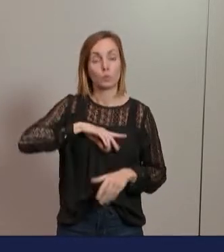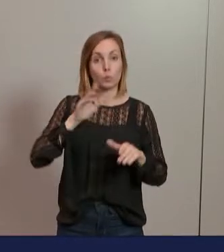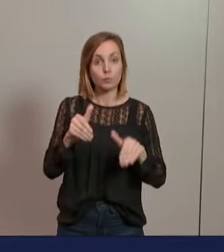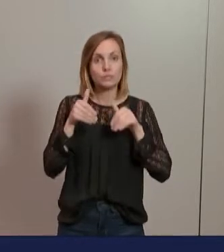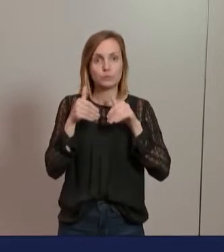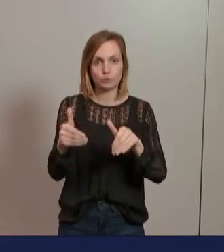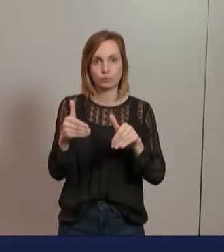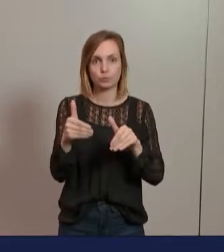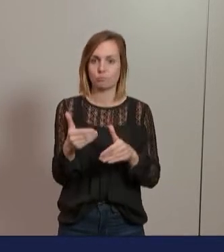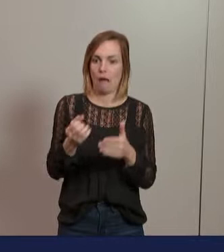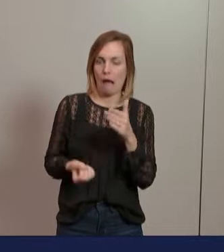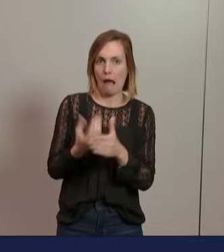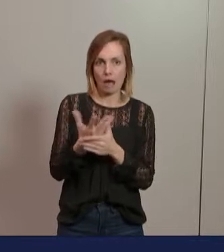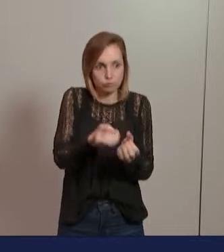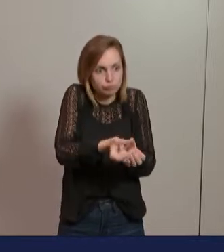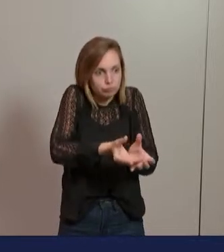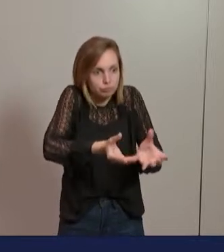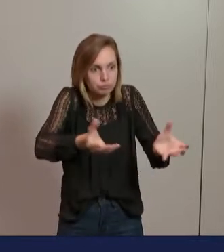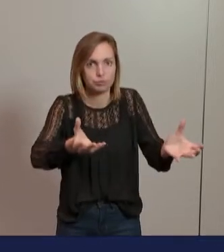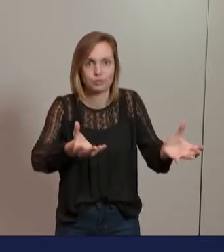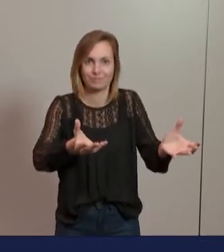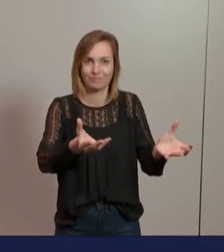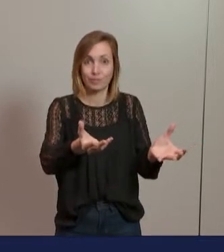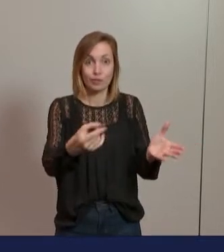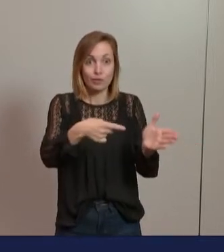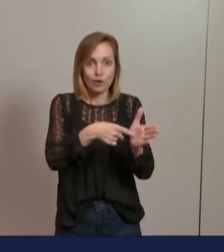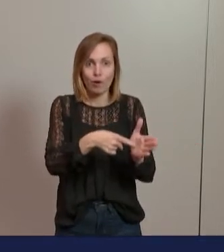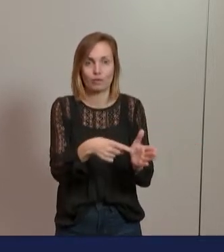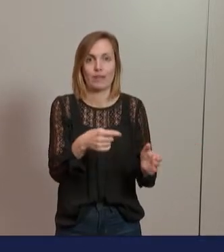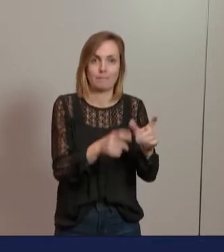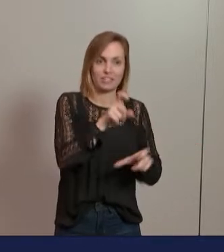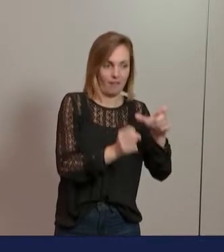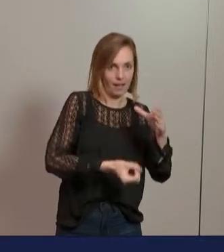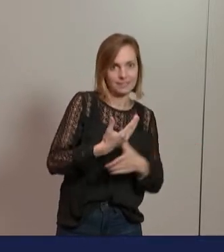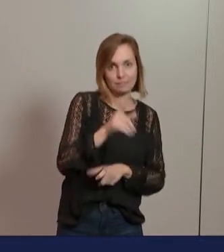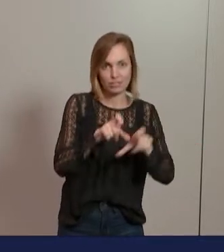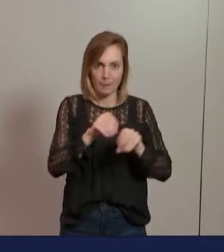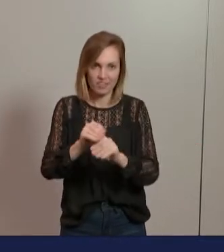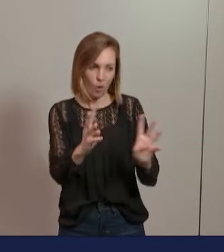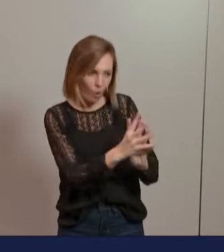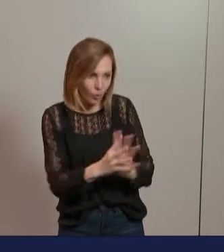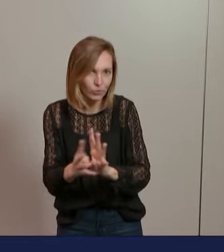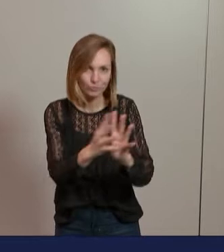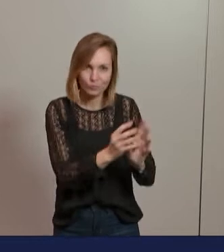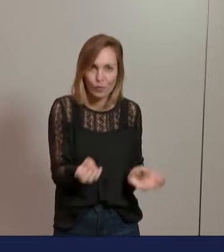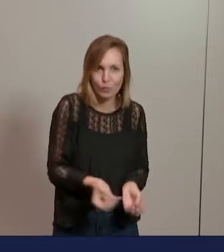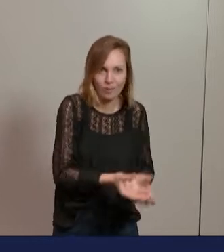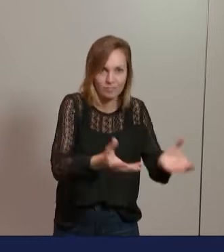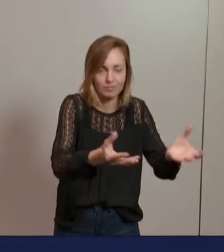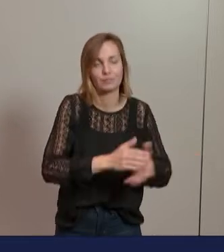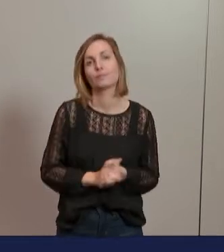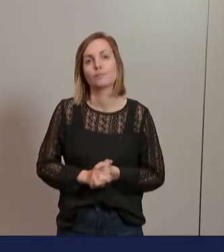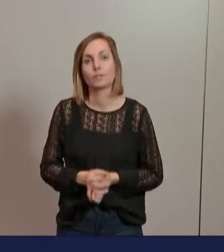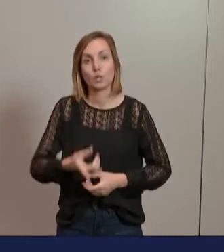favoriser la présence de l'art dans la ville avec la création de temps de rencontre entre les artistes et les habitants. Nous poursuivrons et renforcerons